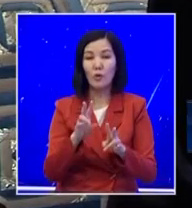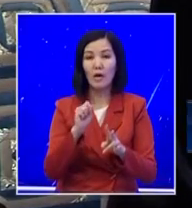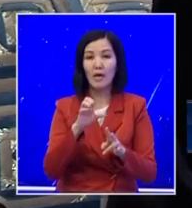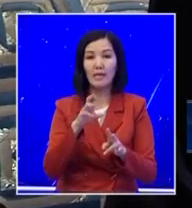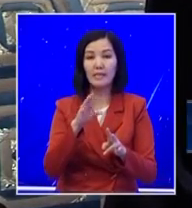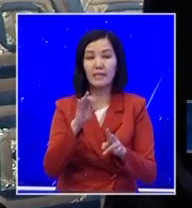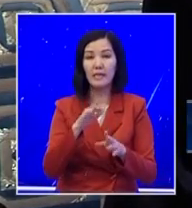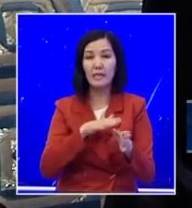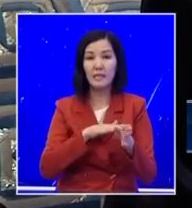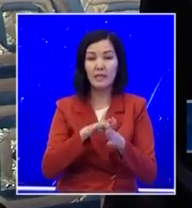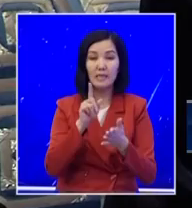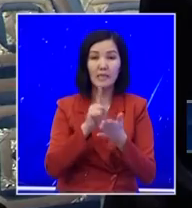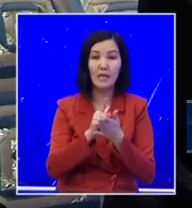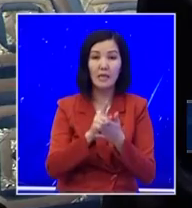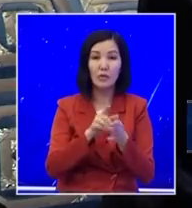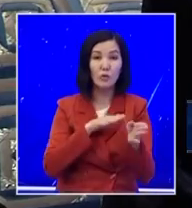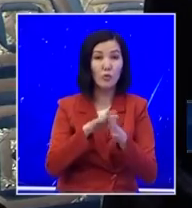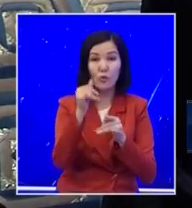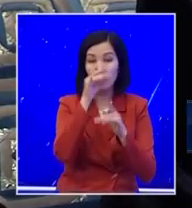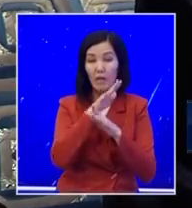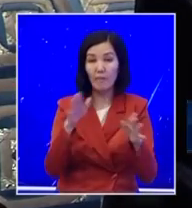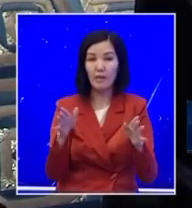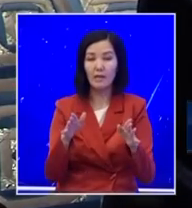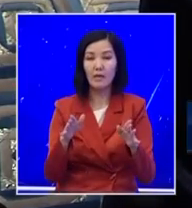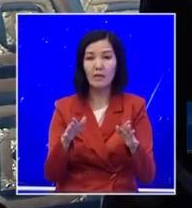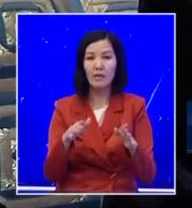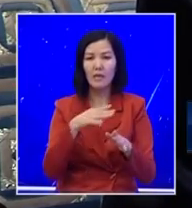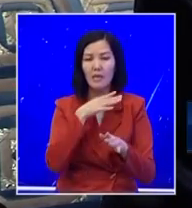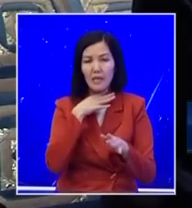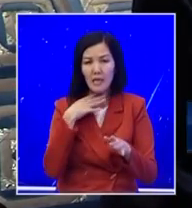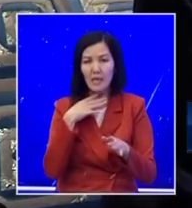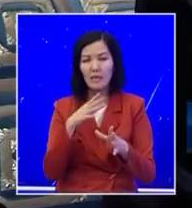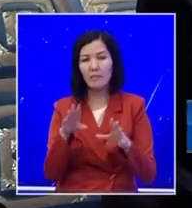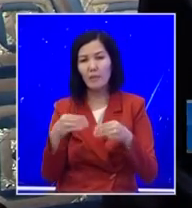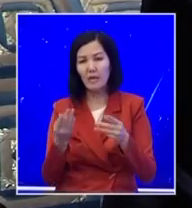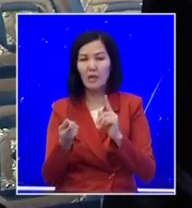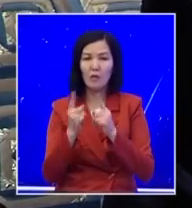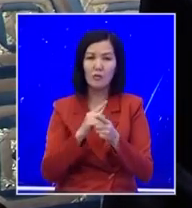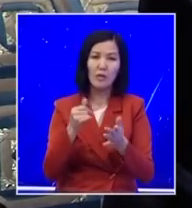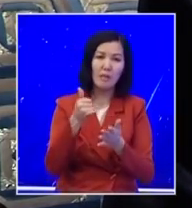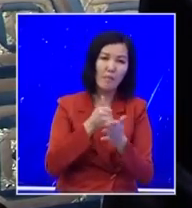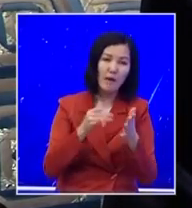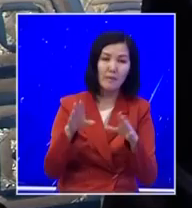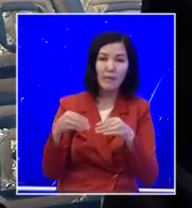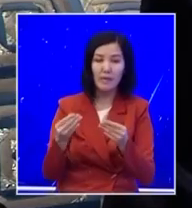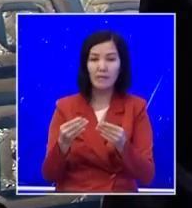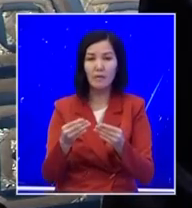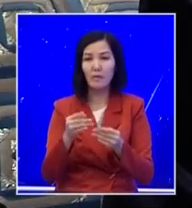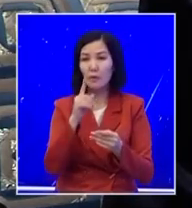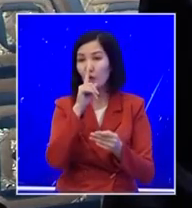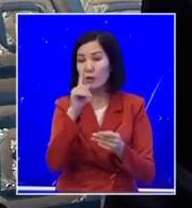астық салығын толтыра алмайды. Орнына ет құяйын, май құяйын дегені